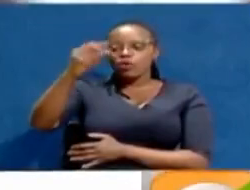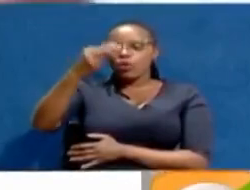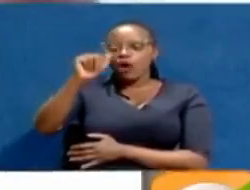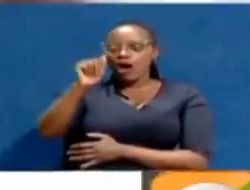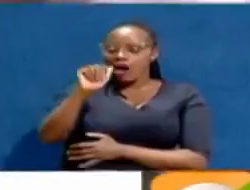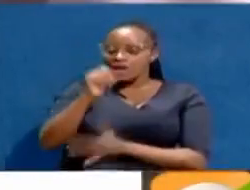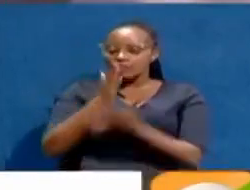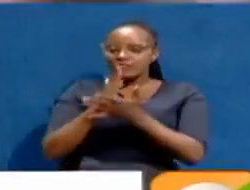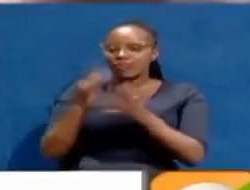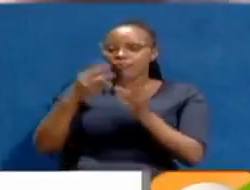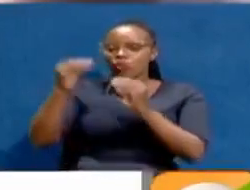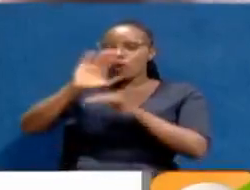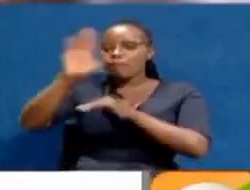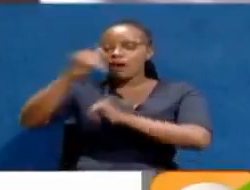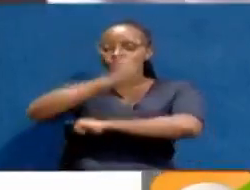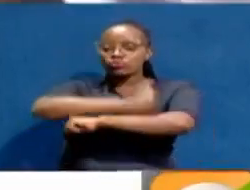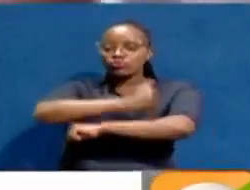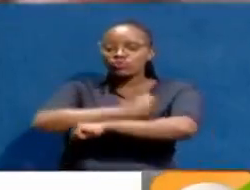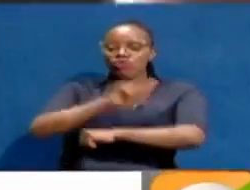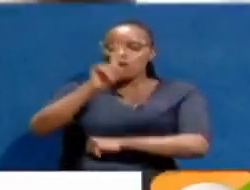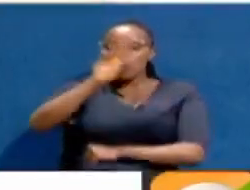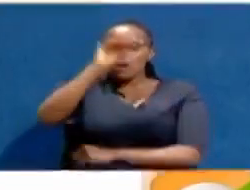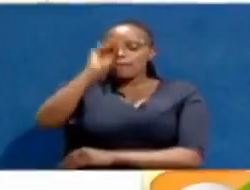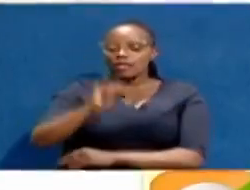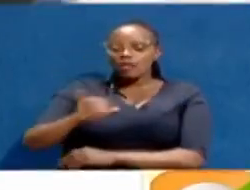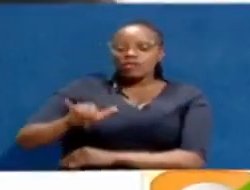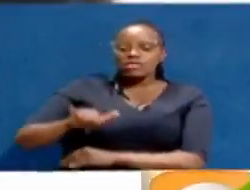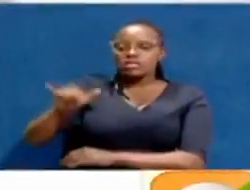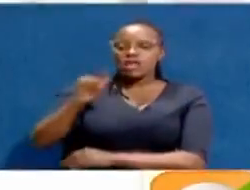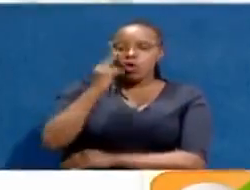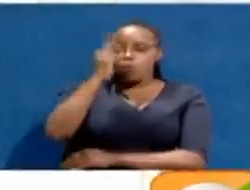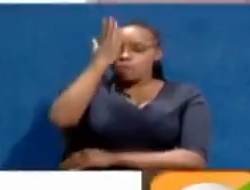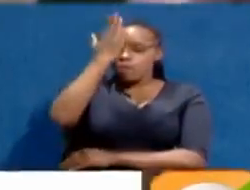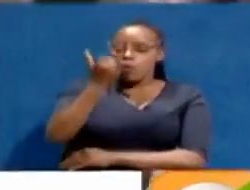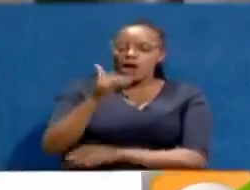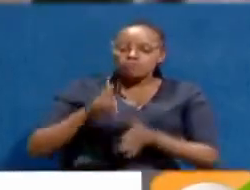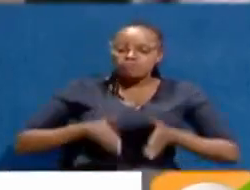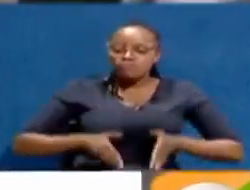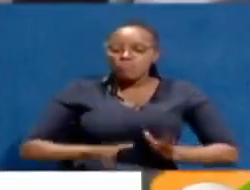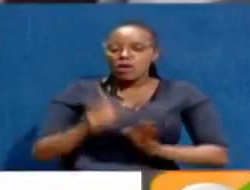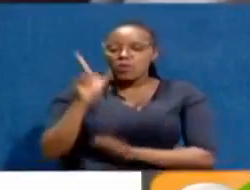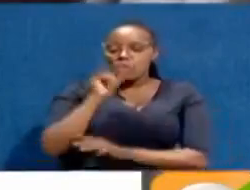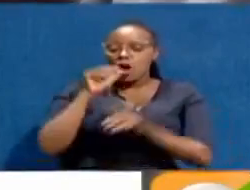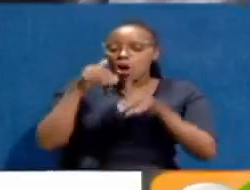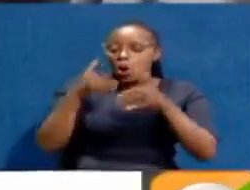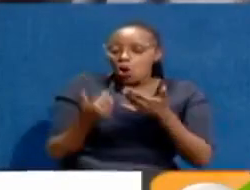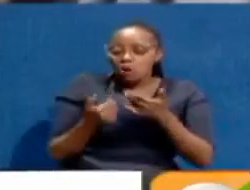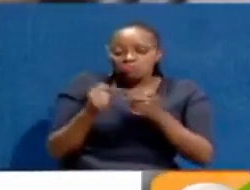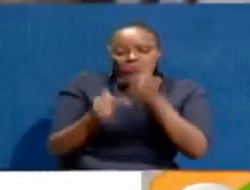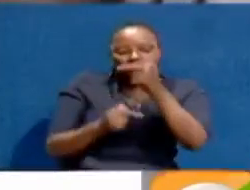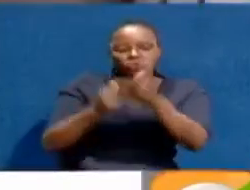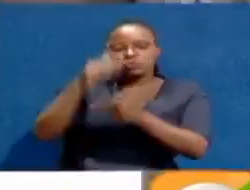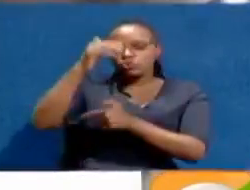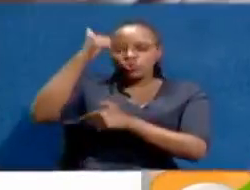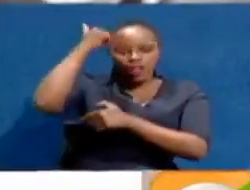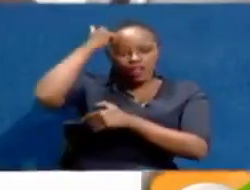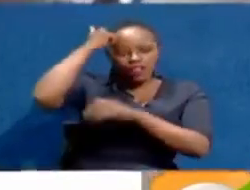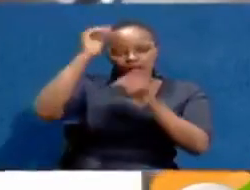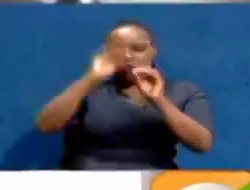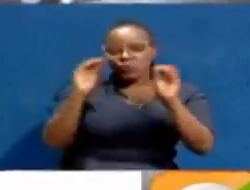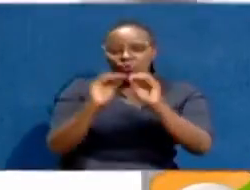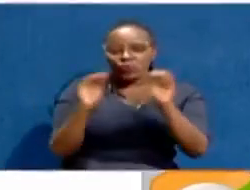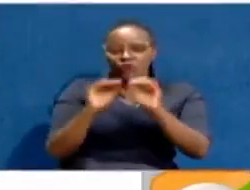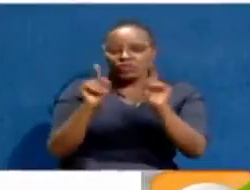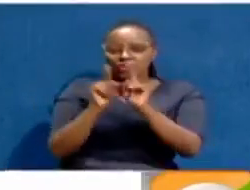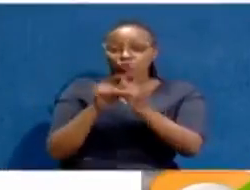yao wamerudi shuleni, 100% sasa wakisalia nyumbani kutokana na kujifungua au kushindwa kuendelea na masomo na